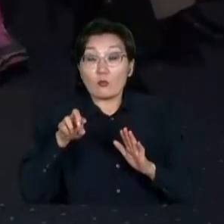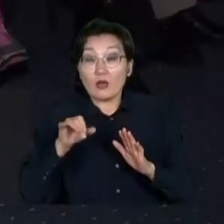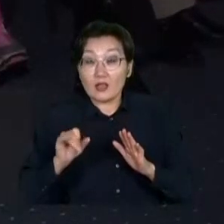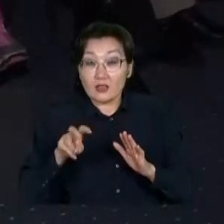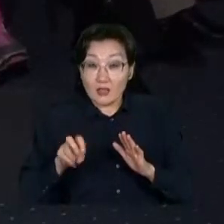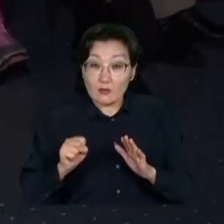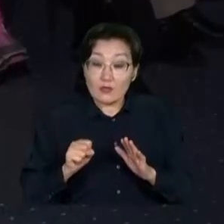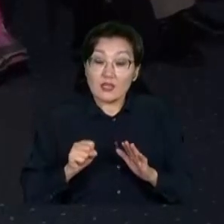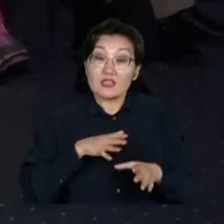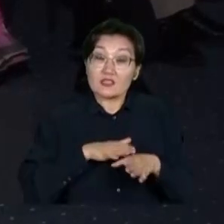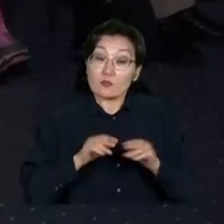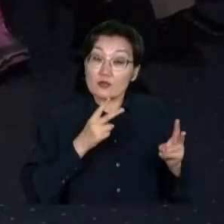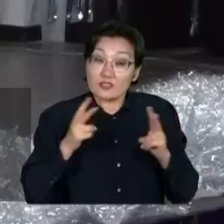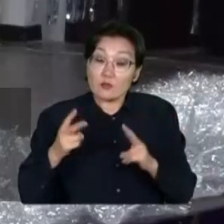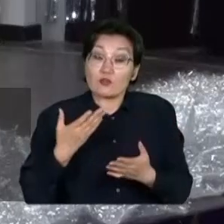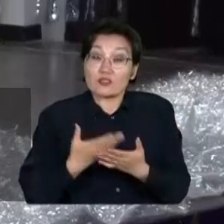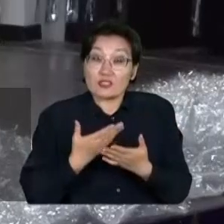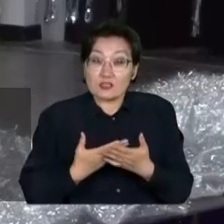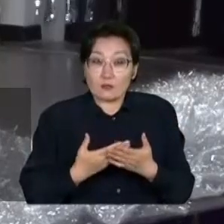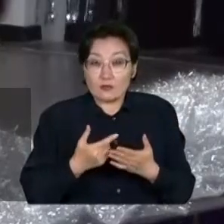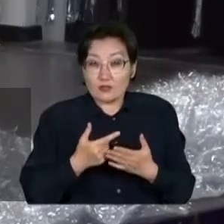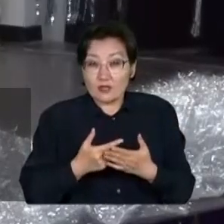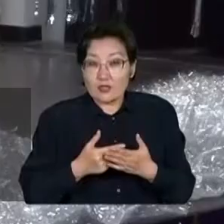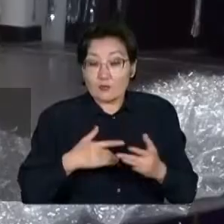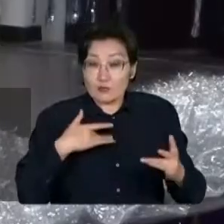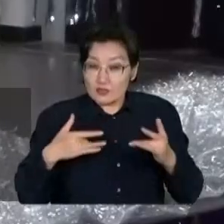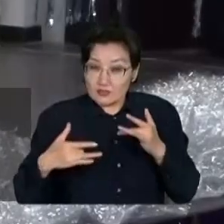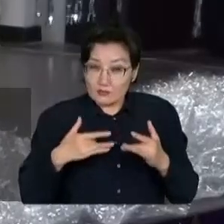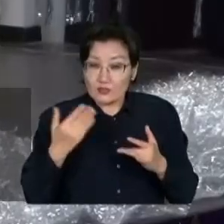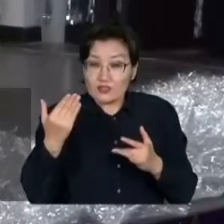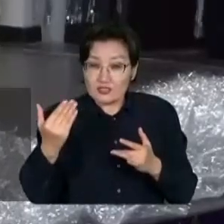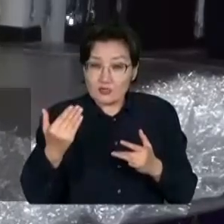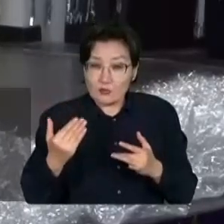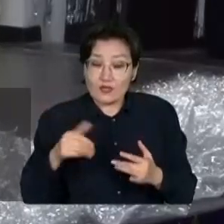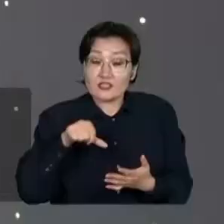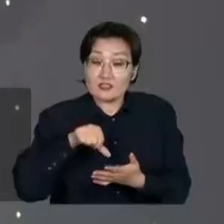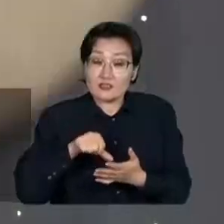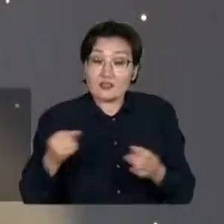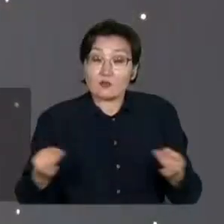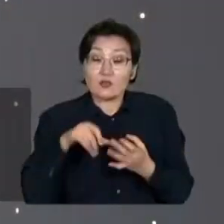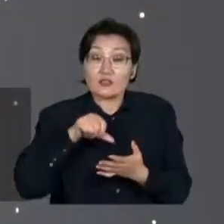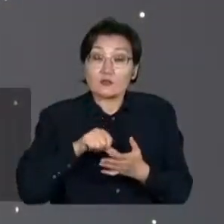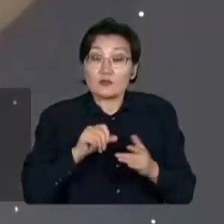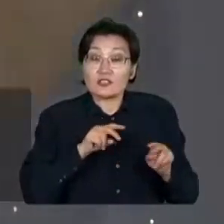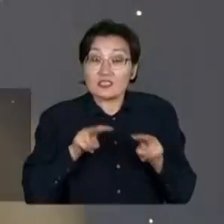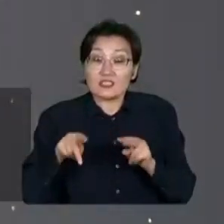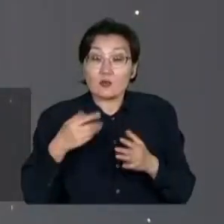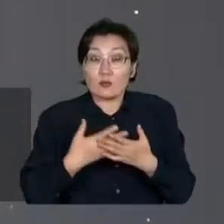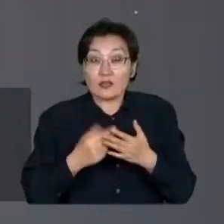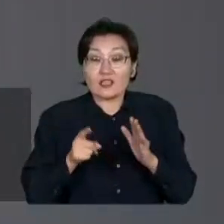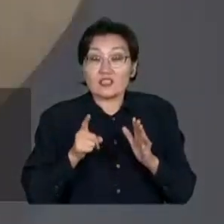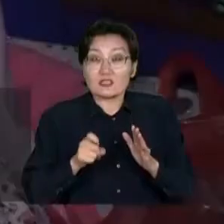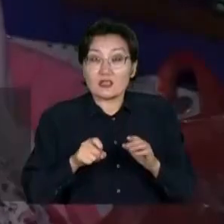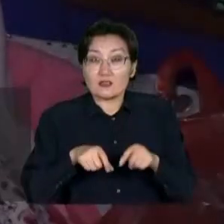исполнили зажигательные танцы представили юмористические сценки а за их яркими выступлениями наблюдали порядка 100